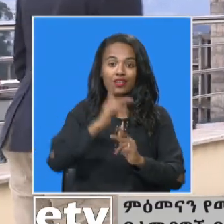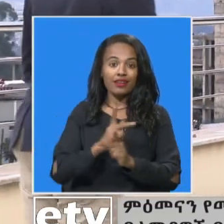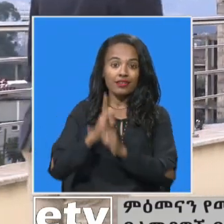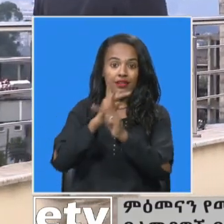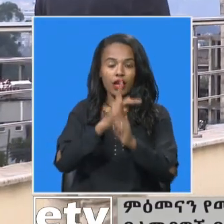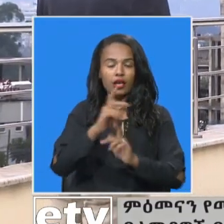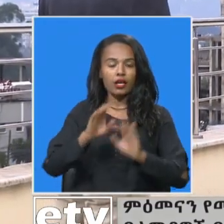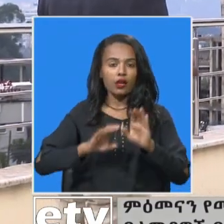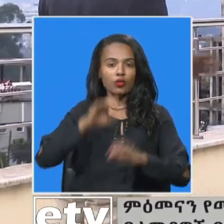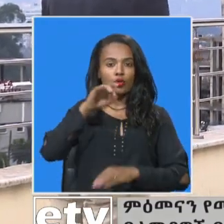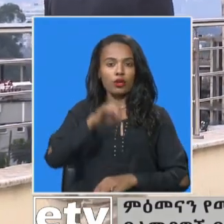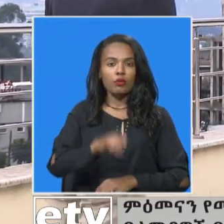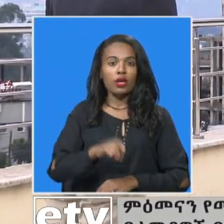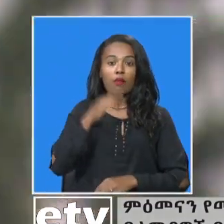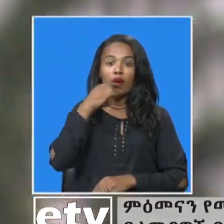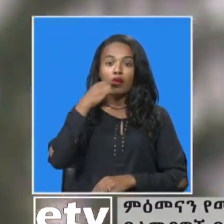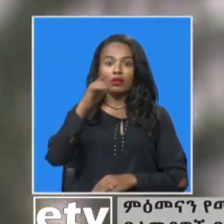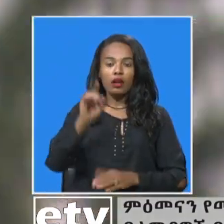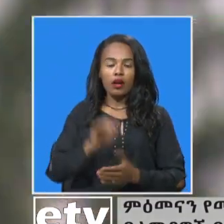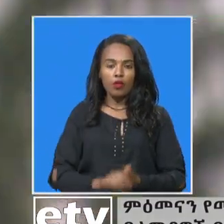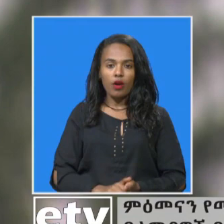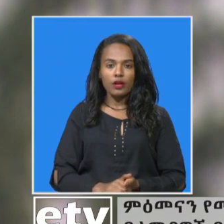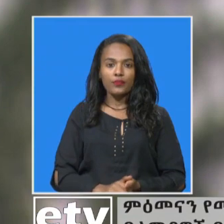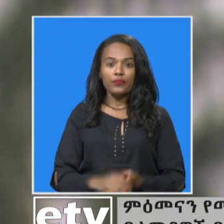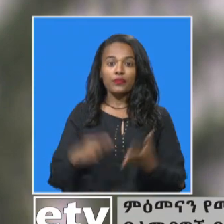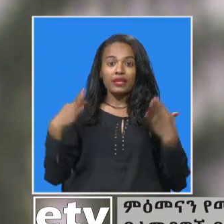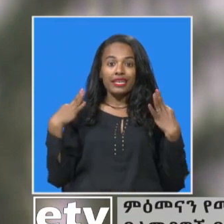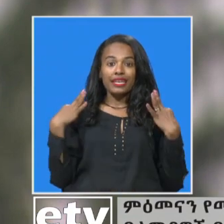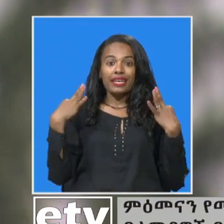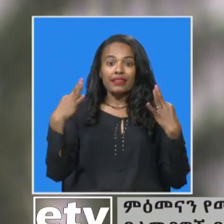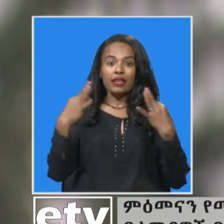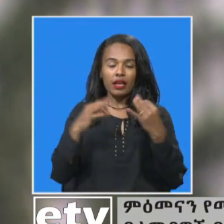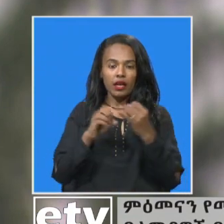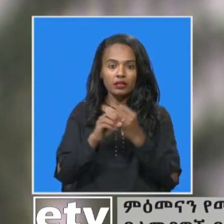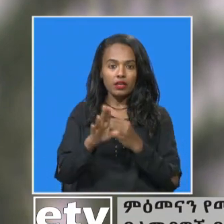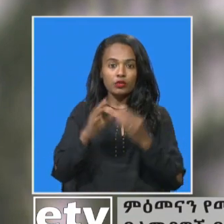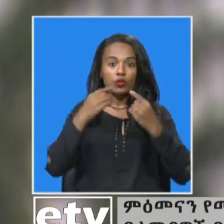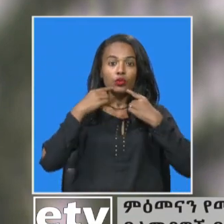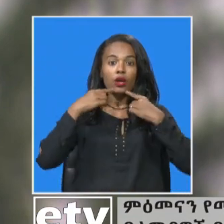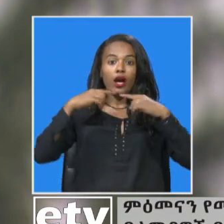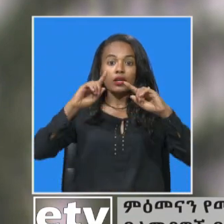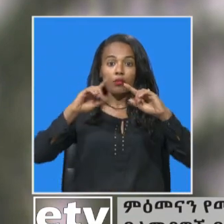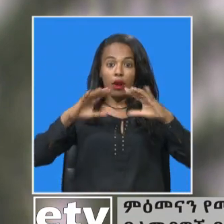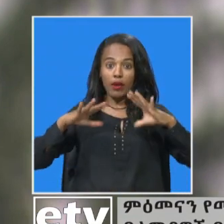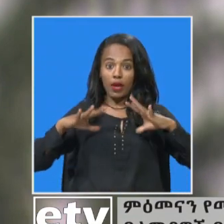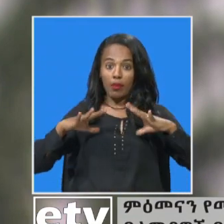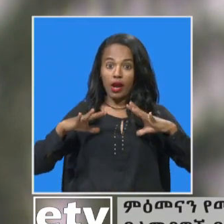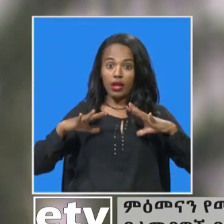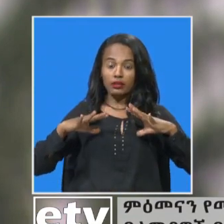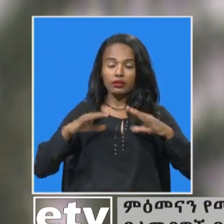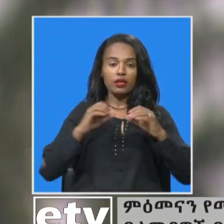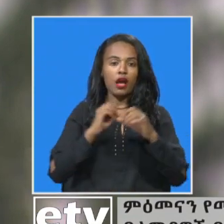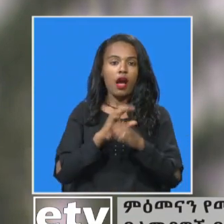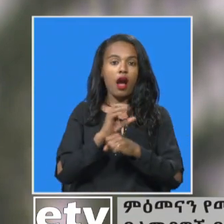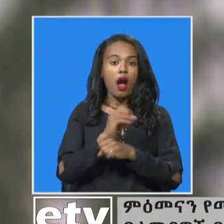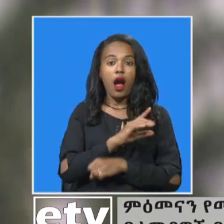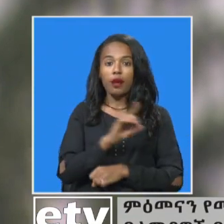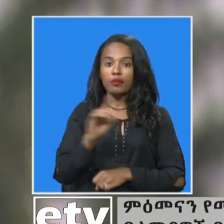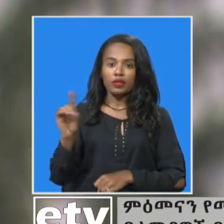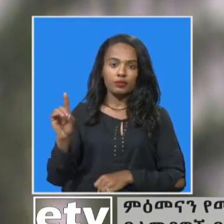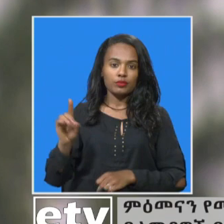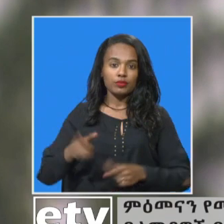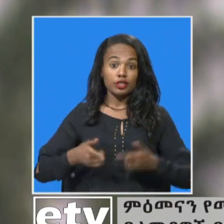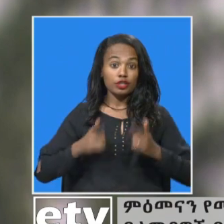ጥንቃቄ ሊያደርጉ እንደሚገባም አሳስበዋል። የጤና ሴክተሩ የአደባባይ በዓላትን አይመክርም፣